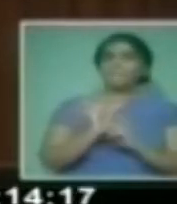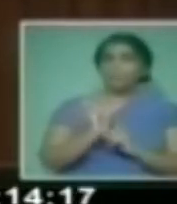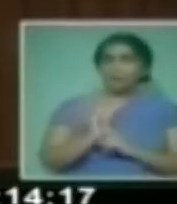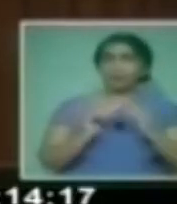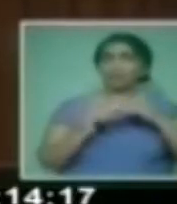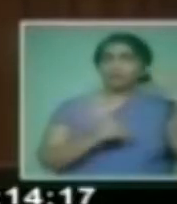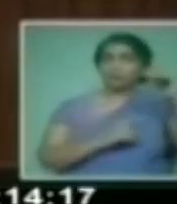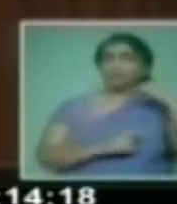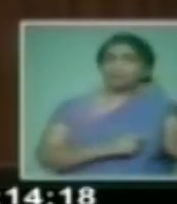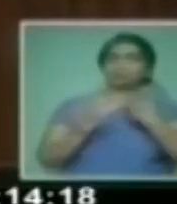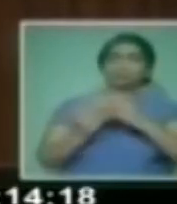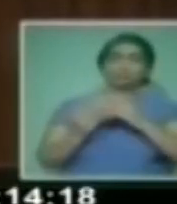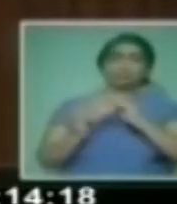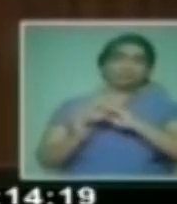சமர்ப்பிக்க